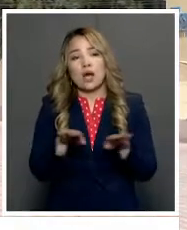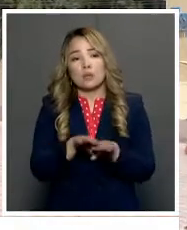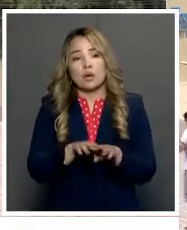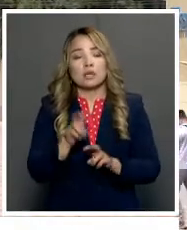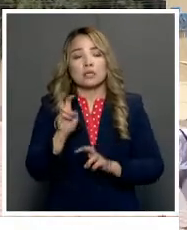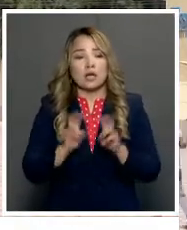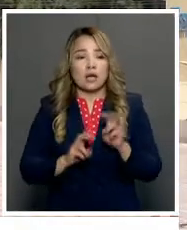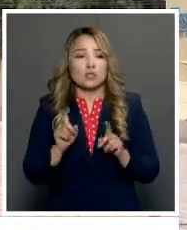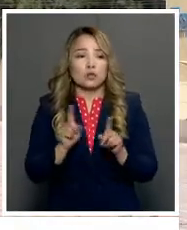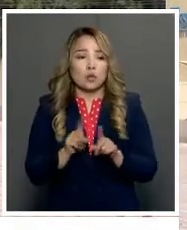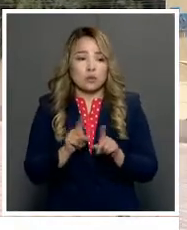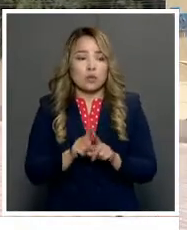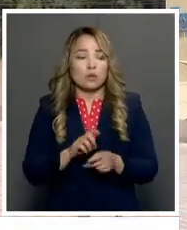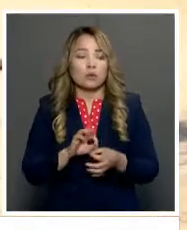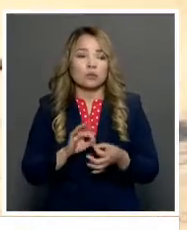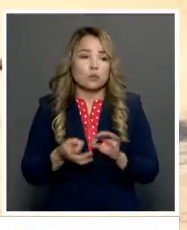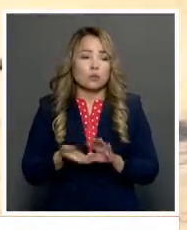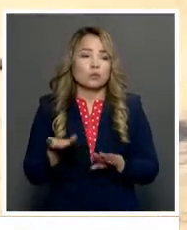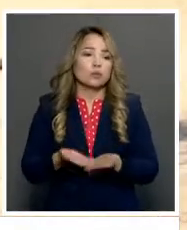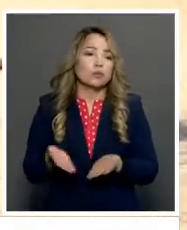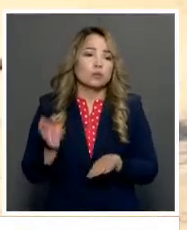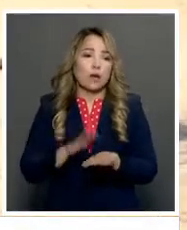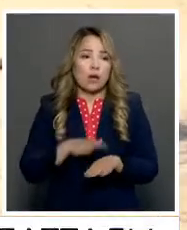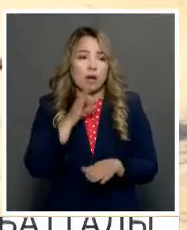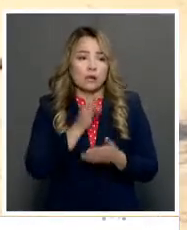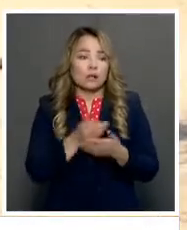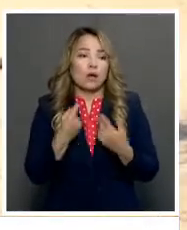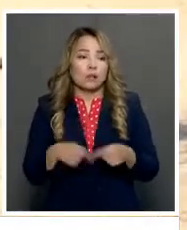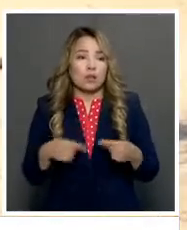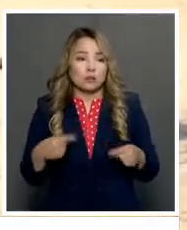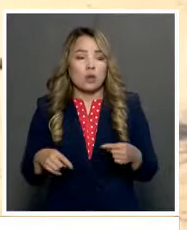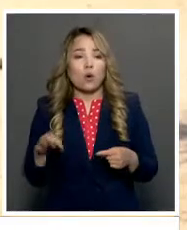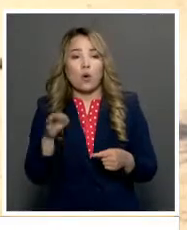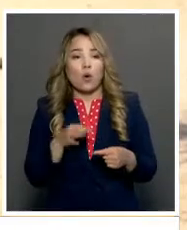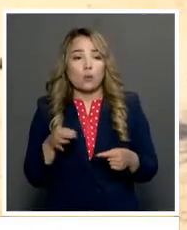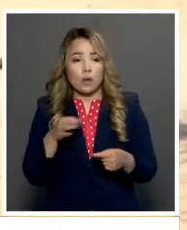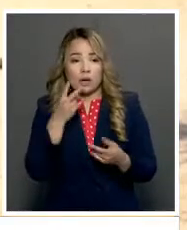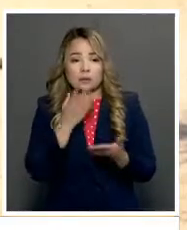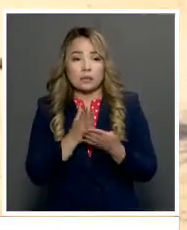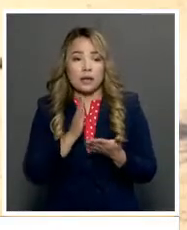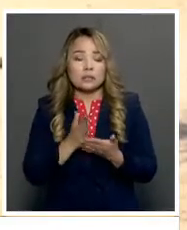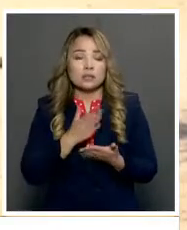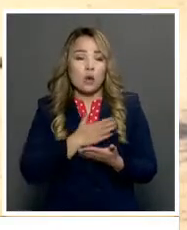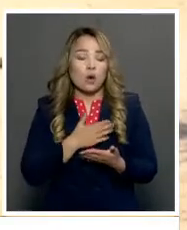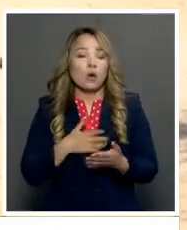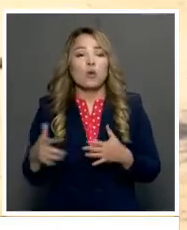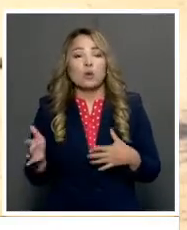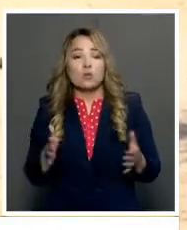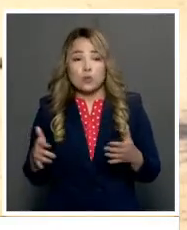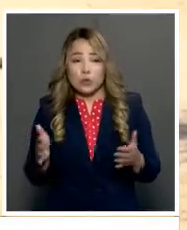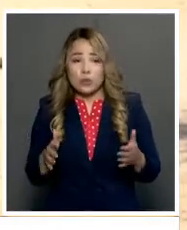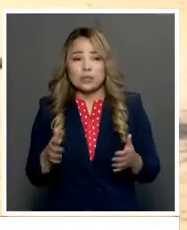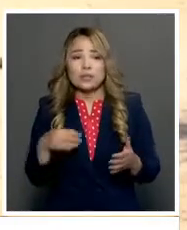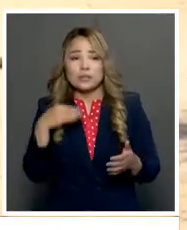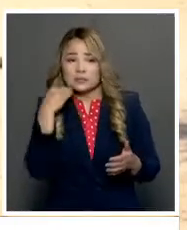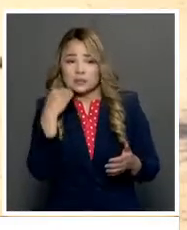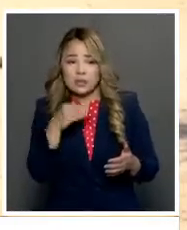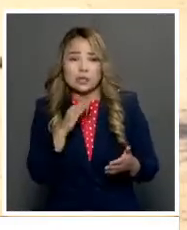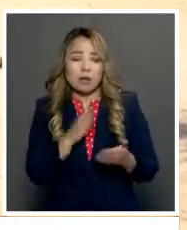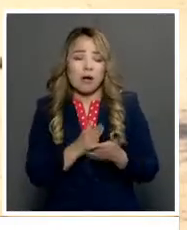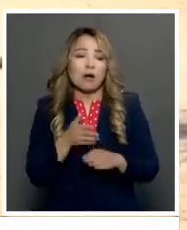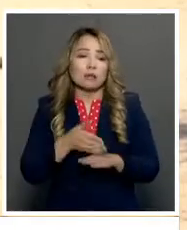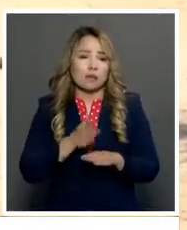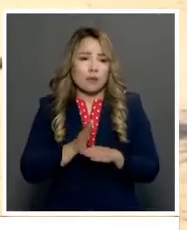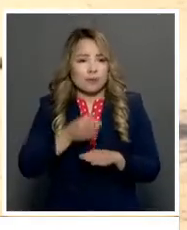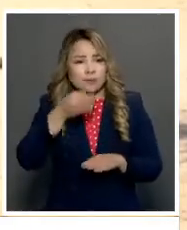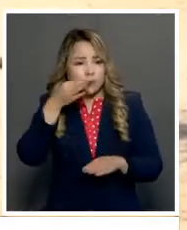әсіресе қуаңшылық кезінде қиын болды деп отыр. Ол басқа облыстардан келген ұндарға қарағанда біздің ұнымыз өте кәдімгі сапалы. Наны сондай